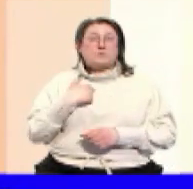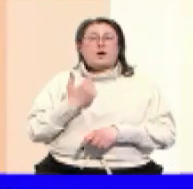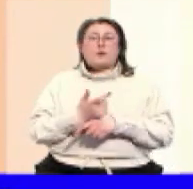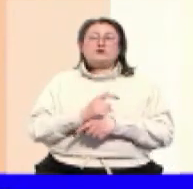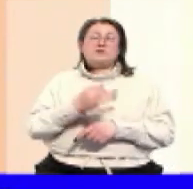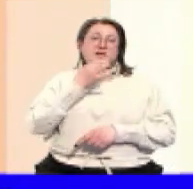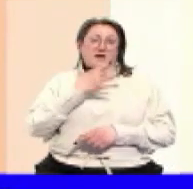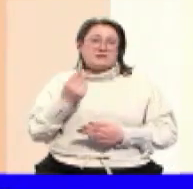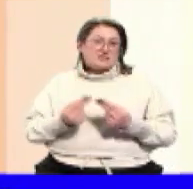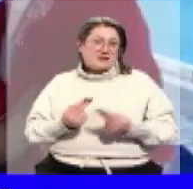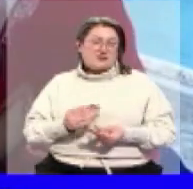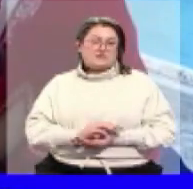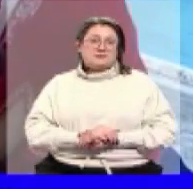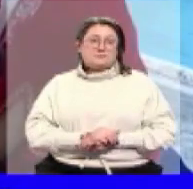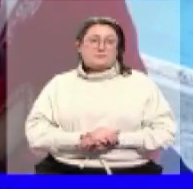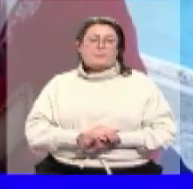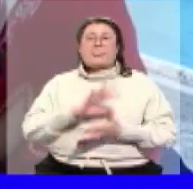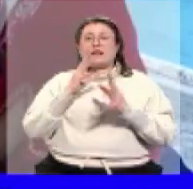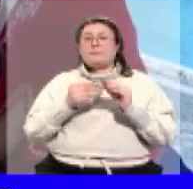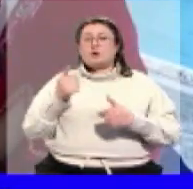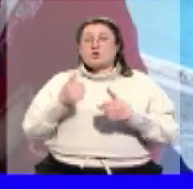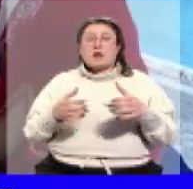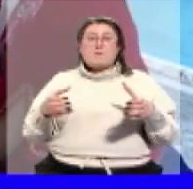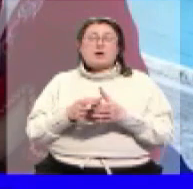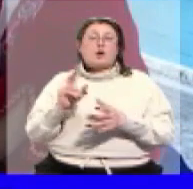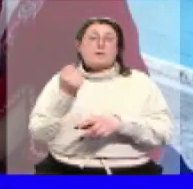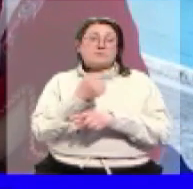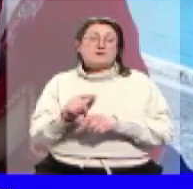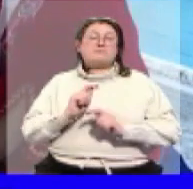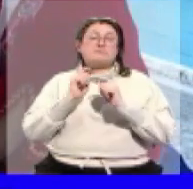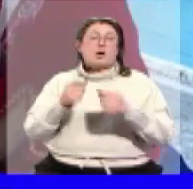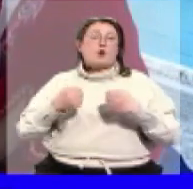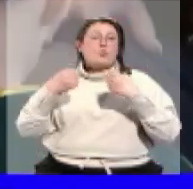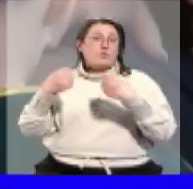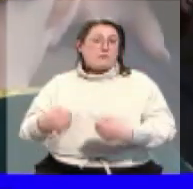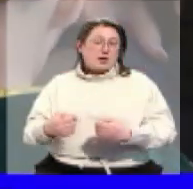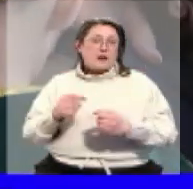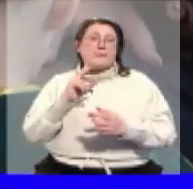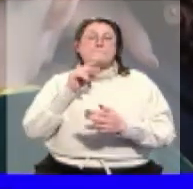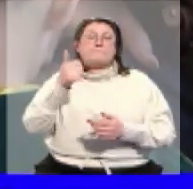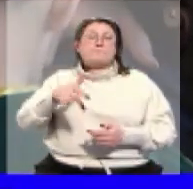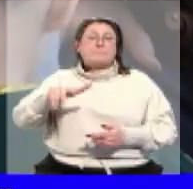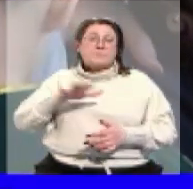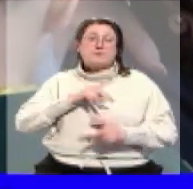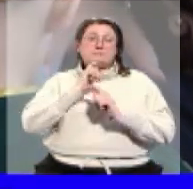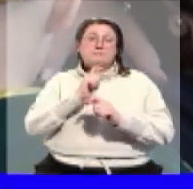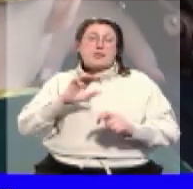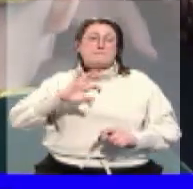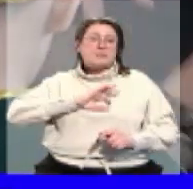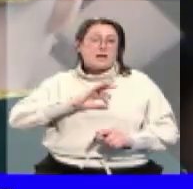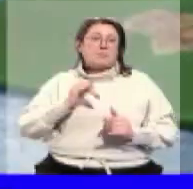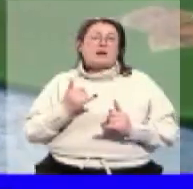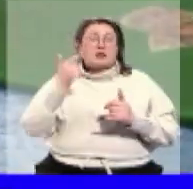очень нравится эта игра. По итогам турнира команде победителей вручили кубок. Обладатели призовых мест были награждены медалями